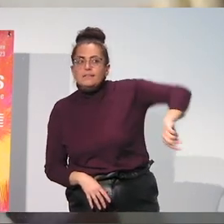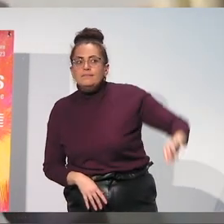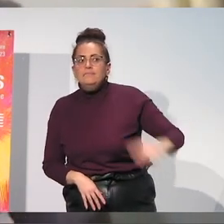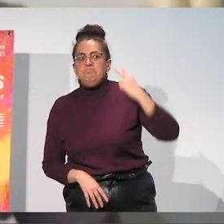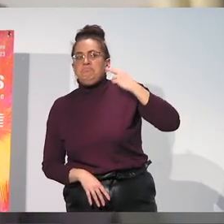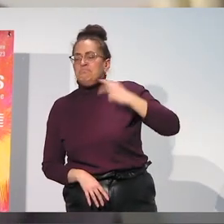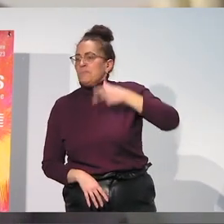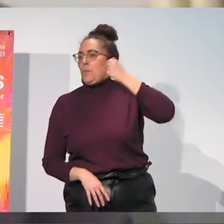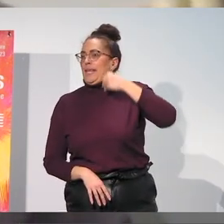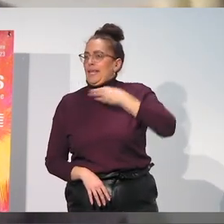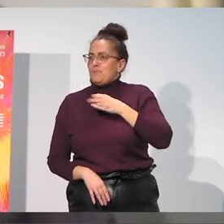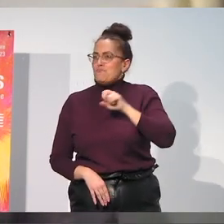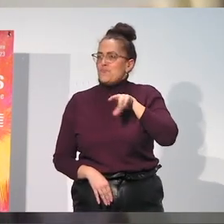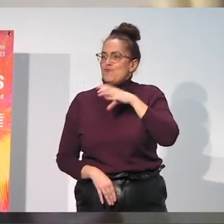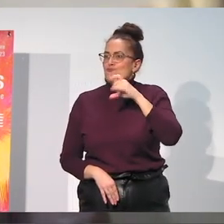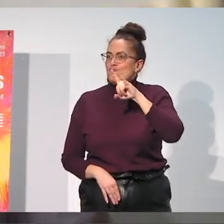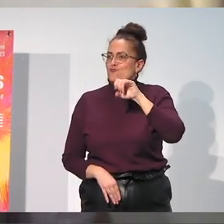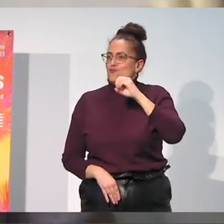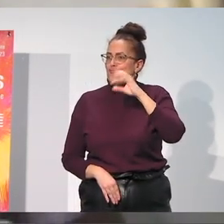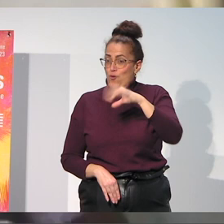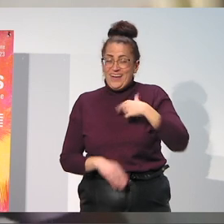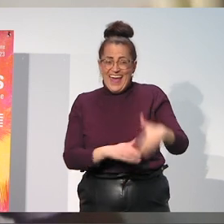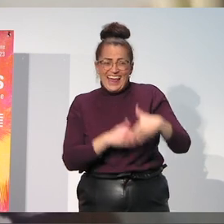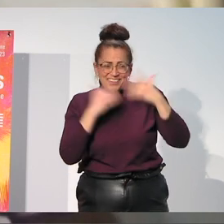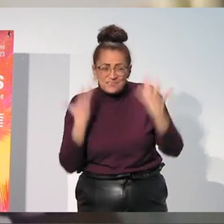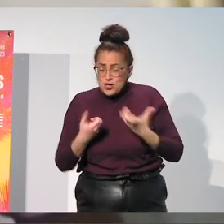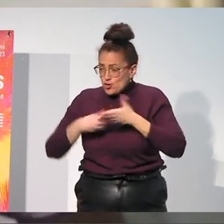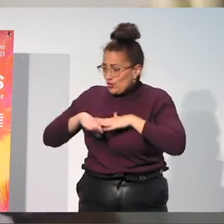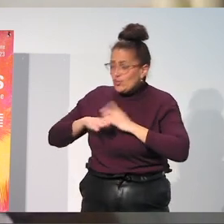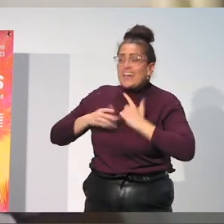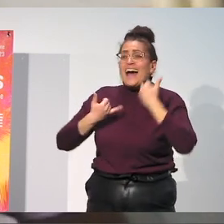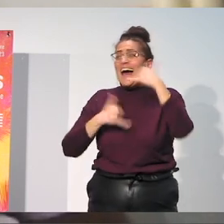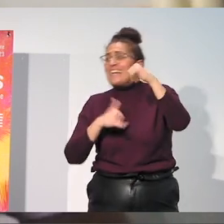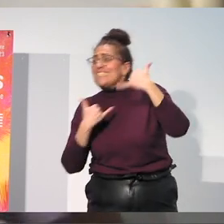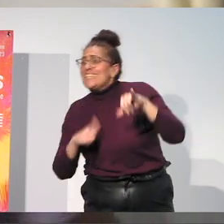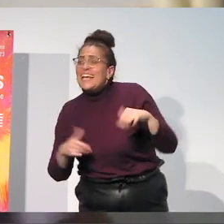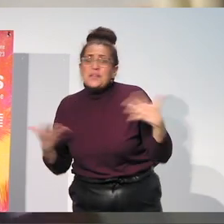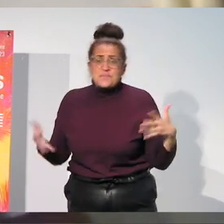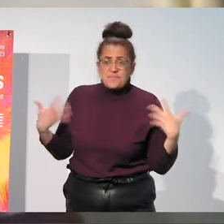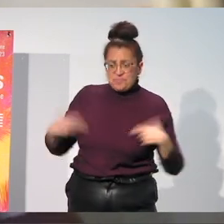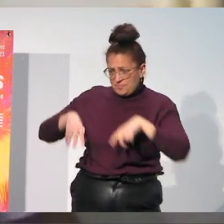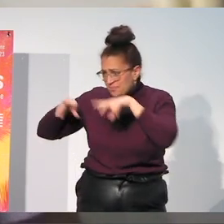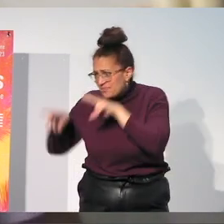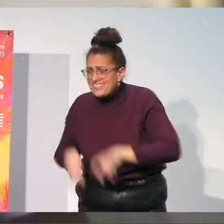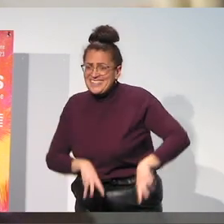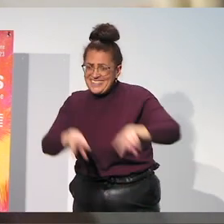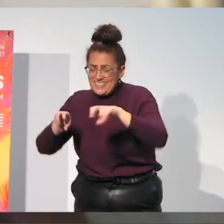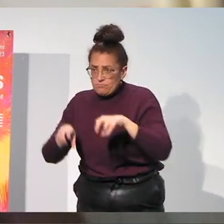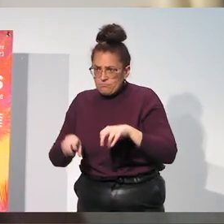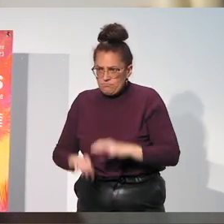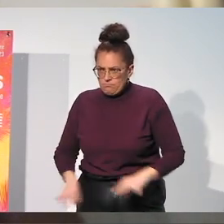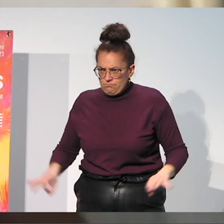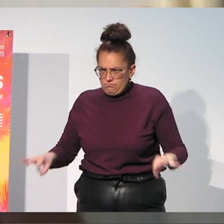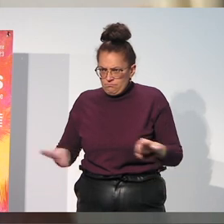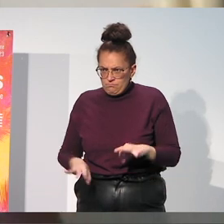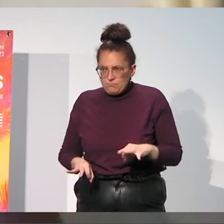Mouchot, on n'a pas trouvé une seule ligne sur lui en Algérie. Pas une seule ligne. Je me souviens d'avoir alors appelé mon éditrice 5 jours